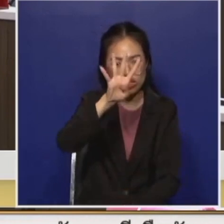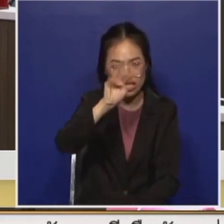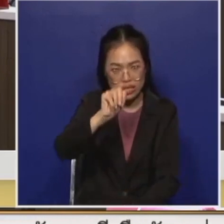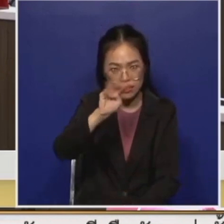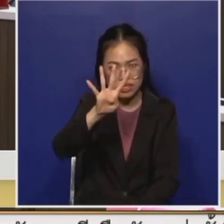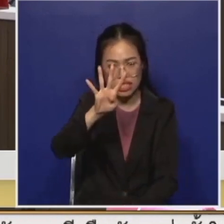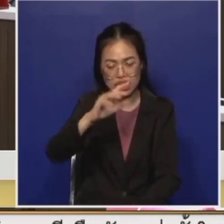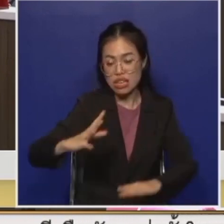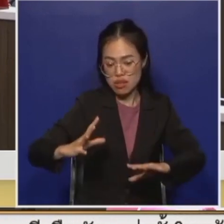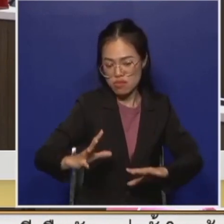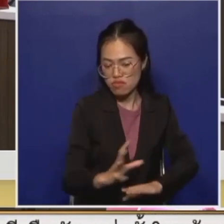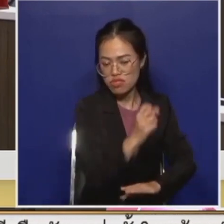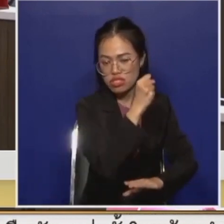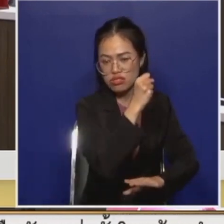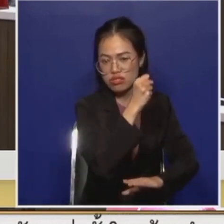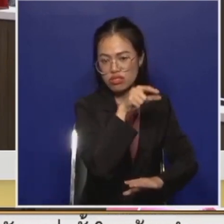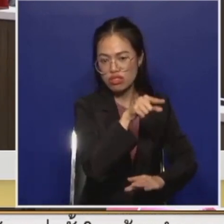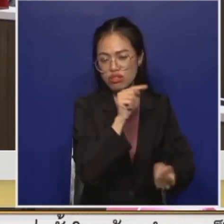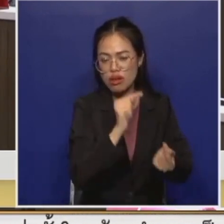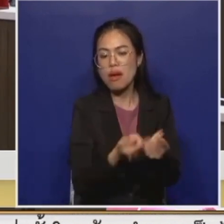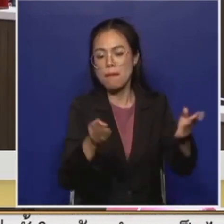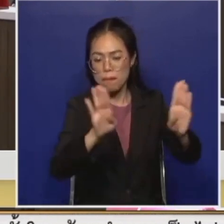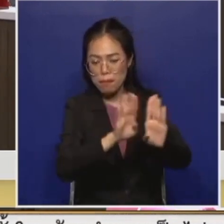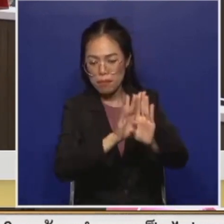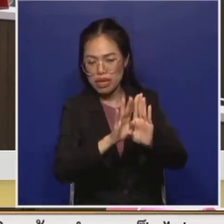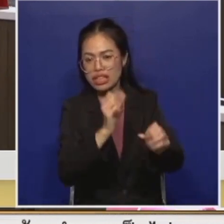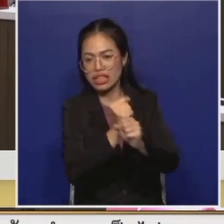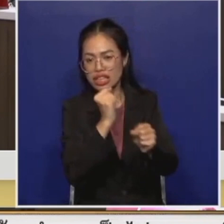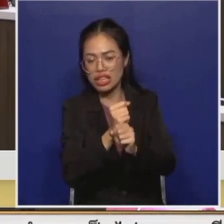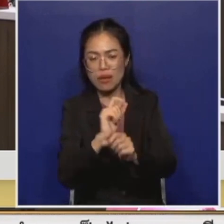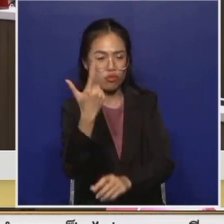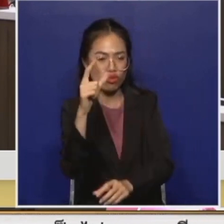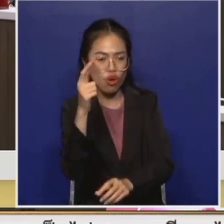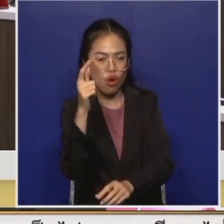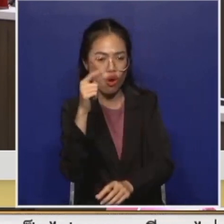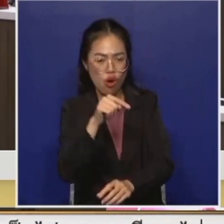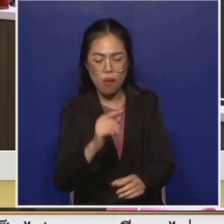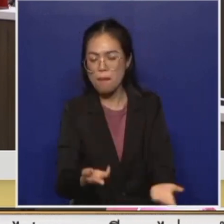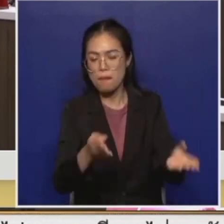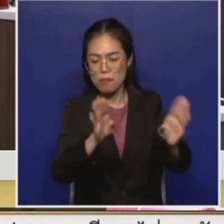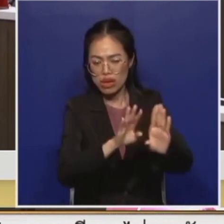ไปยึดคืน หรอปิดเหมืองท่บอกปชั่คราว เข้าแล้ แตท่านจะใช้ภาษา